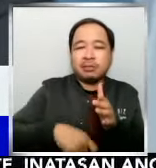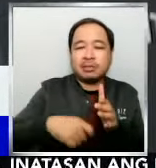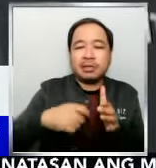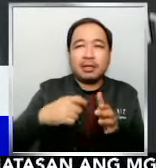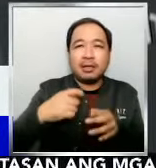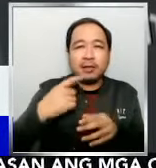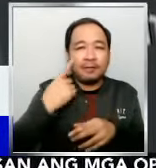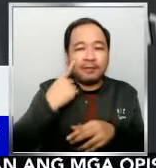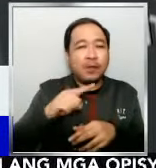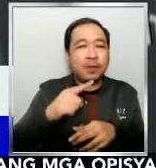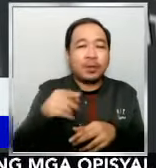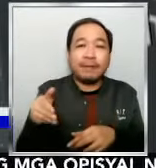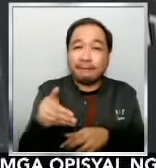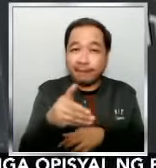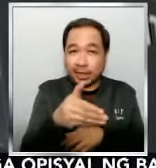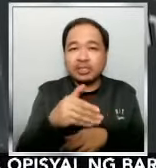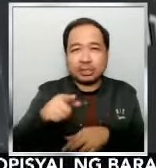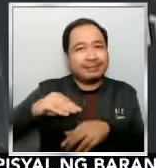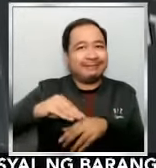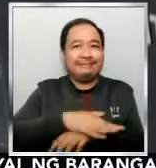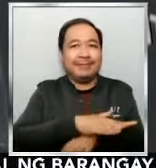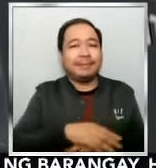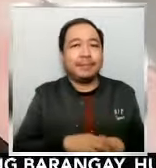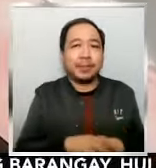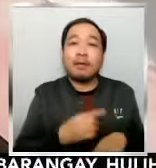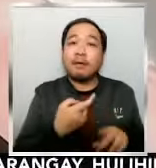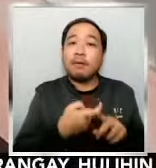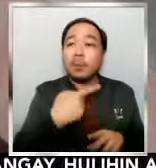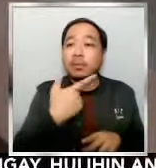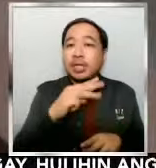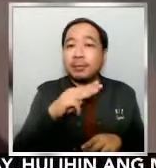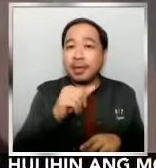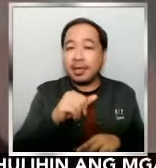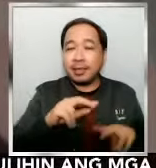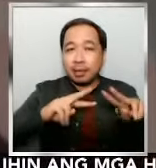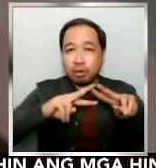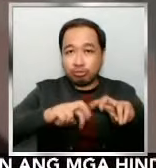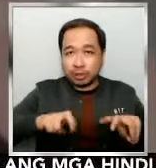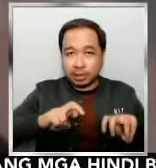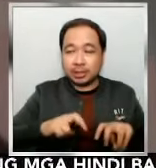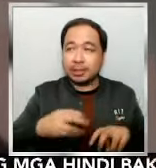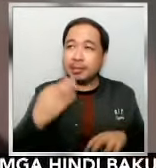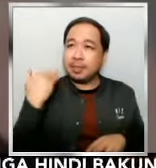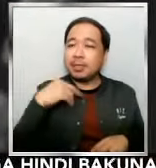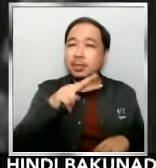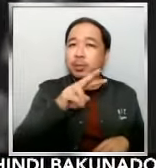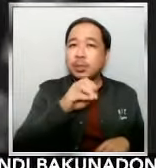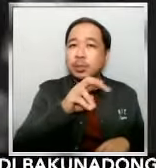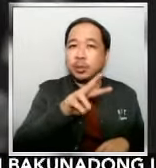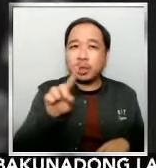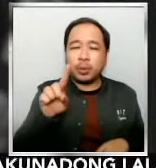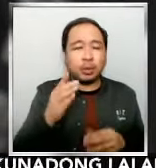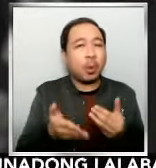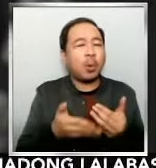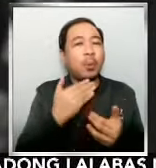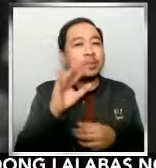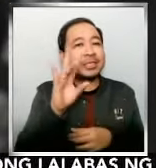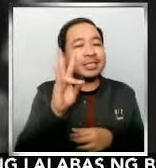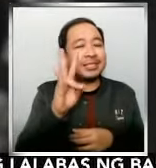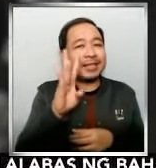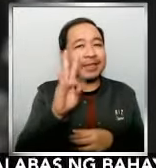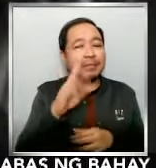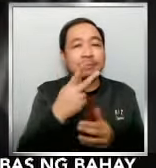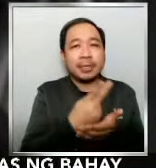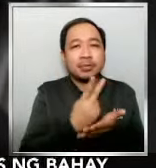ng isda. Base sa tala ng GMA News Research, sa taong 2021, umabot sa halos 17 pesos kada litro